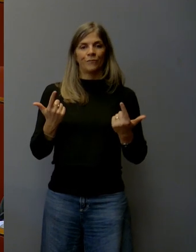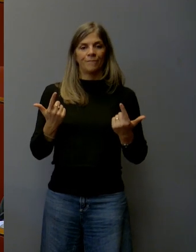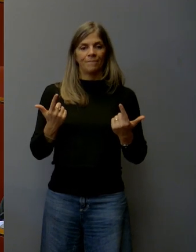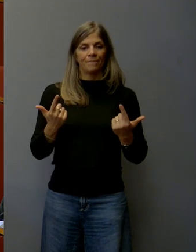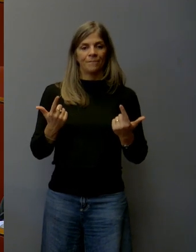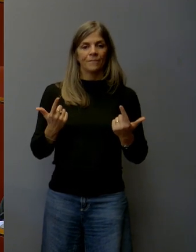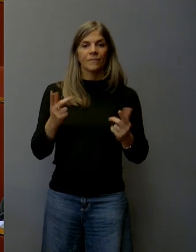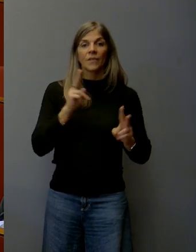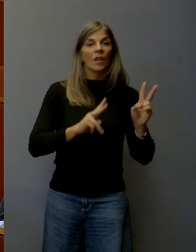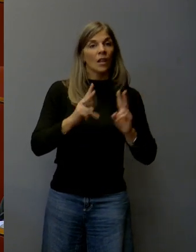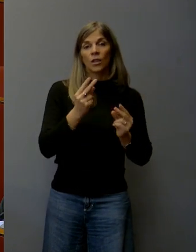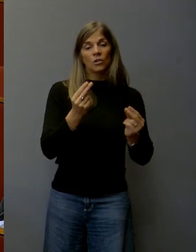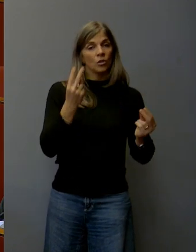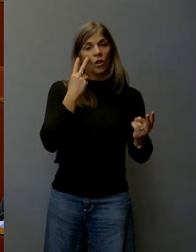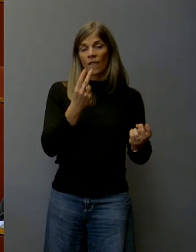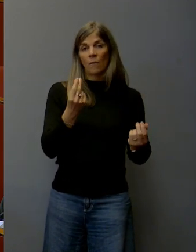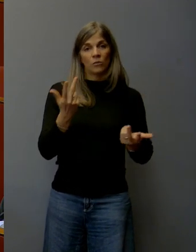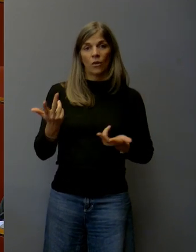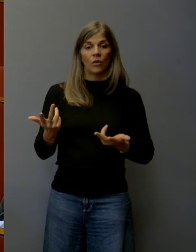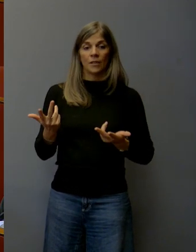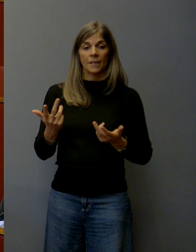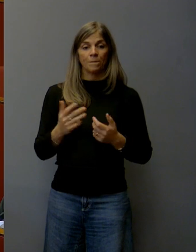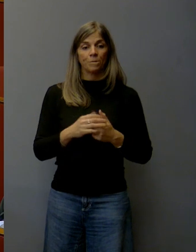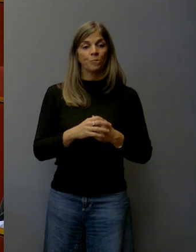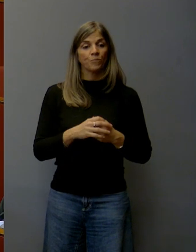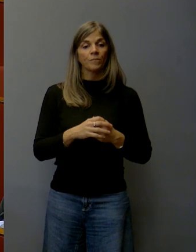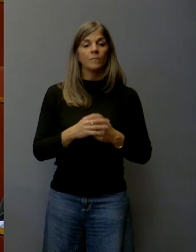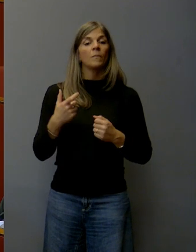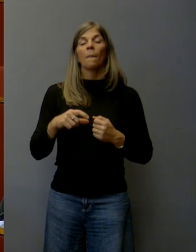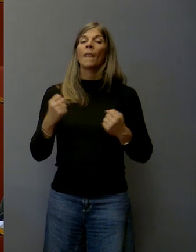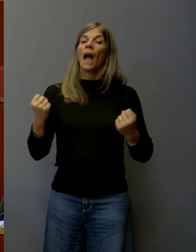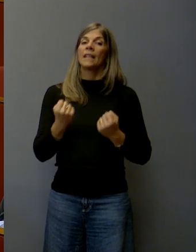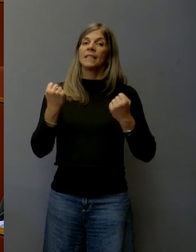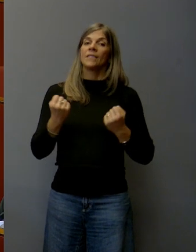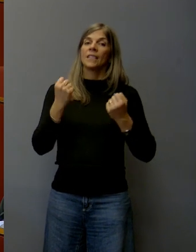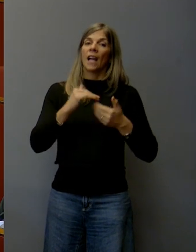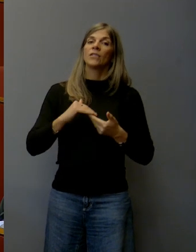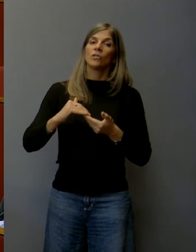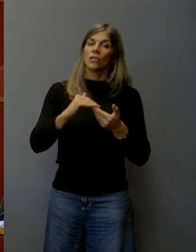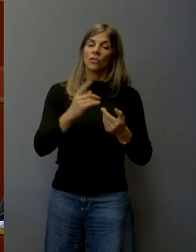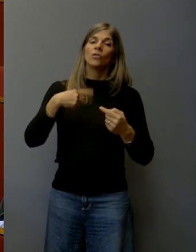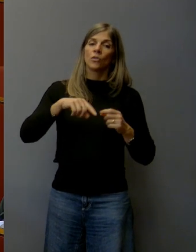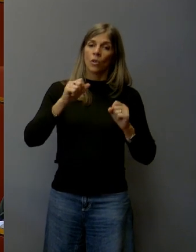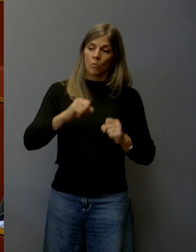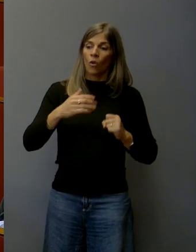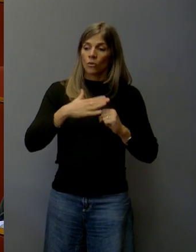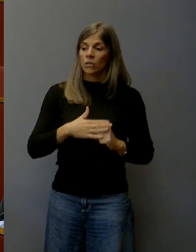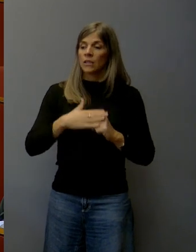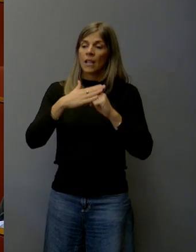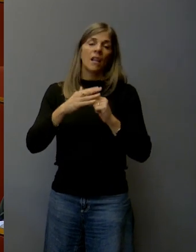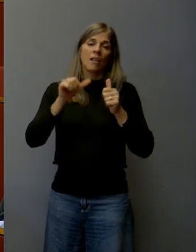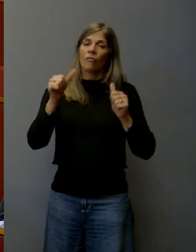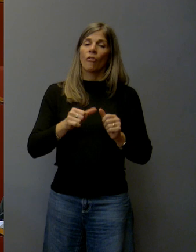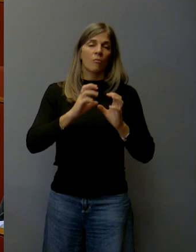troviamoli li possiamo trovare in qualsiasi direzione perché un'attività di un'associazione la possiamo sostenere in tanti modi diversi